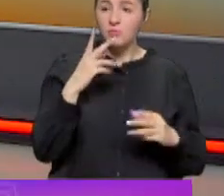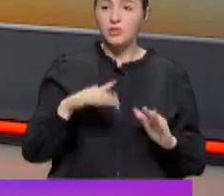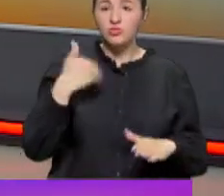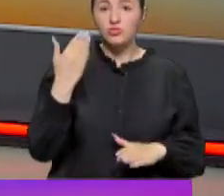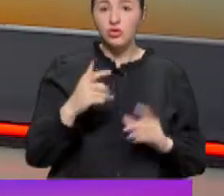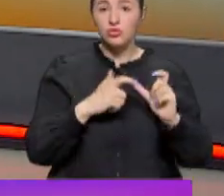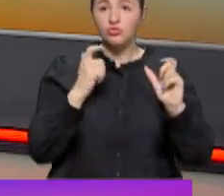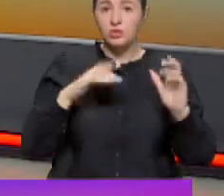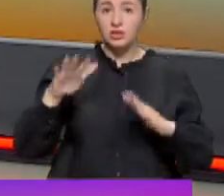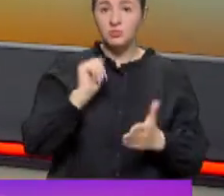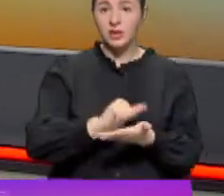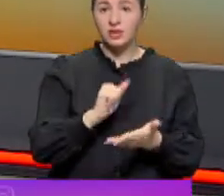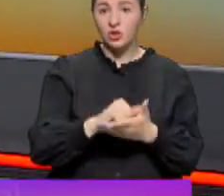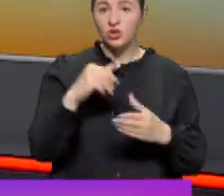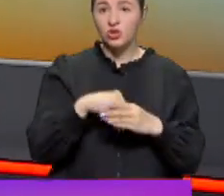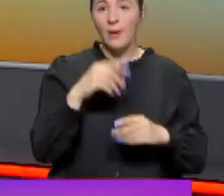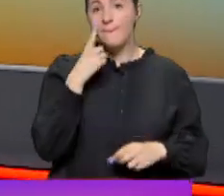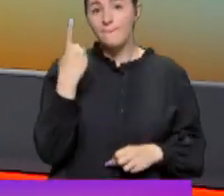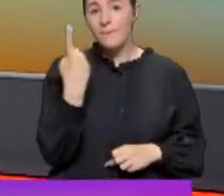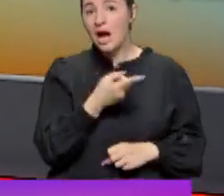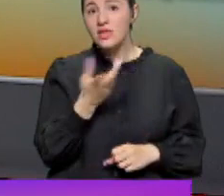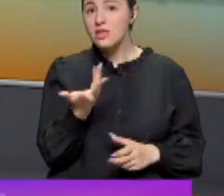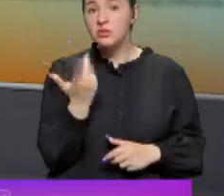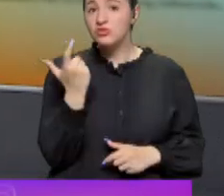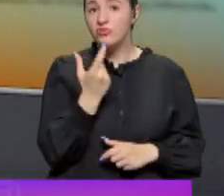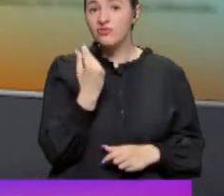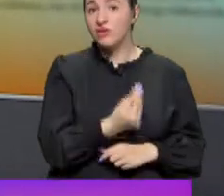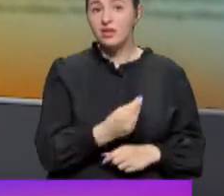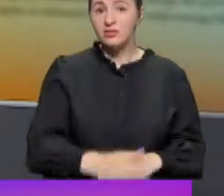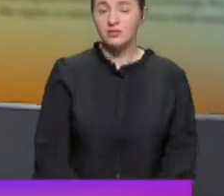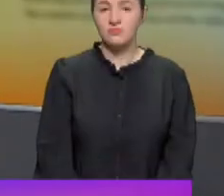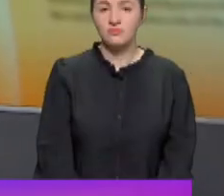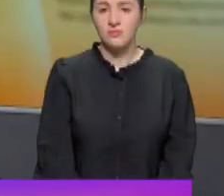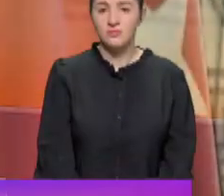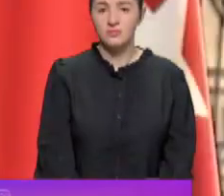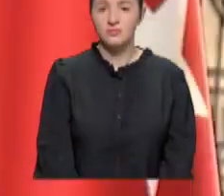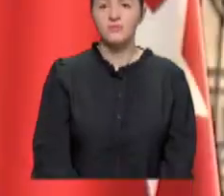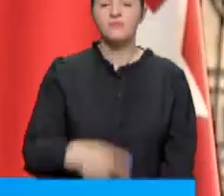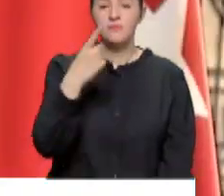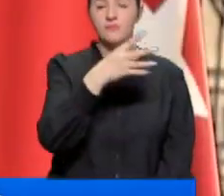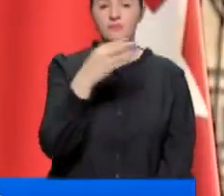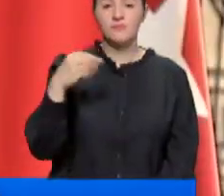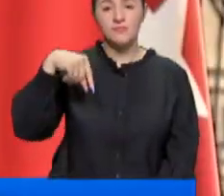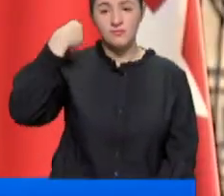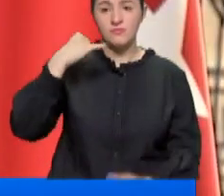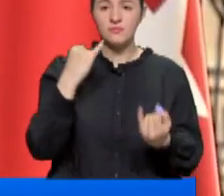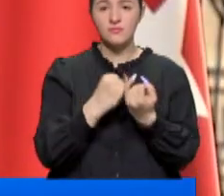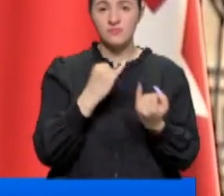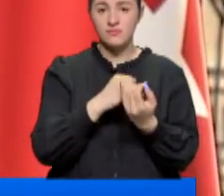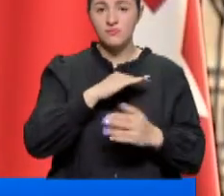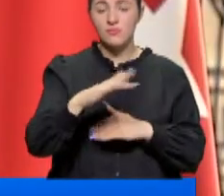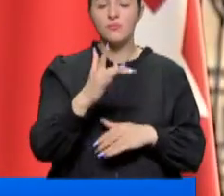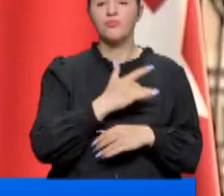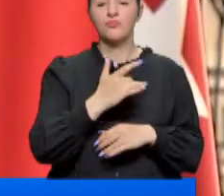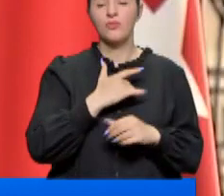açıklamadan sonra sosyal O yüzden bakın nasıl yanıt verdi 1 milyon Suriyeli kardeşimizin